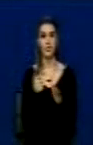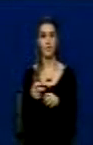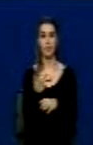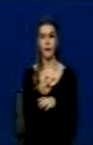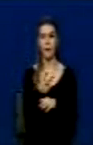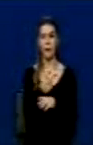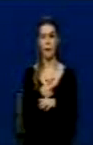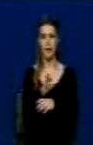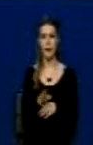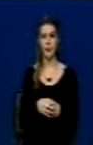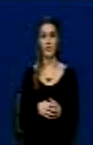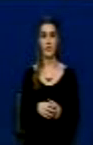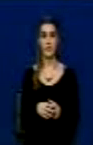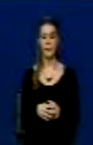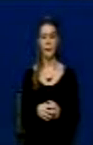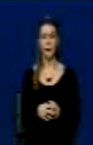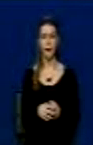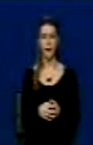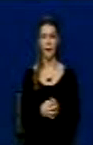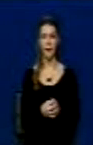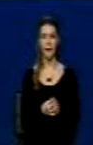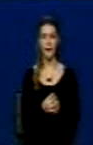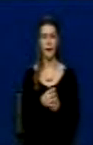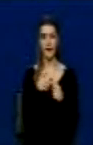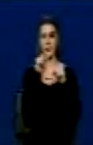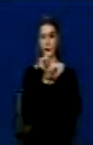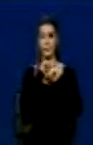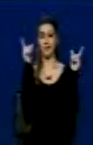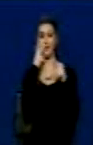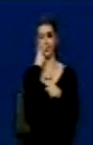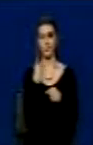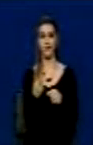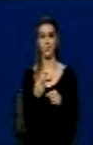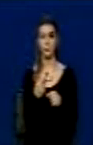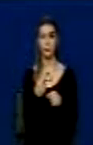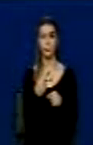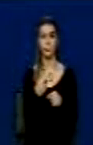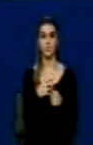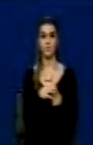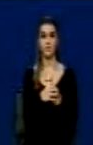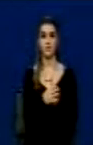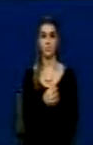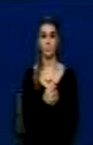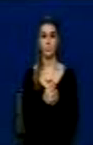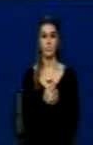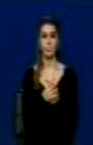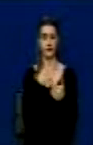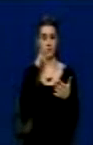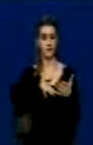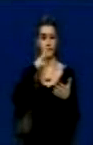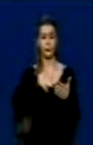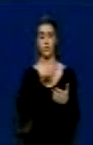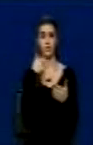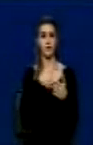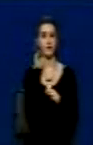në sistemin e drejtësisë. Por çuditërisht në ato shumë faqe që i ka ky raport